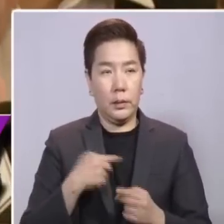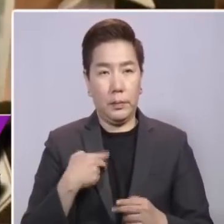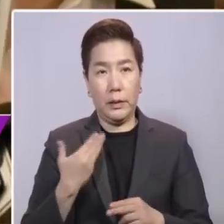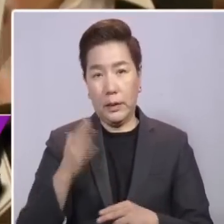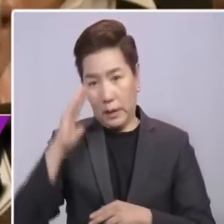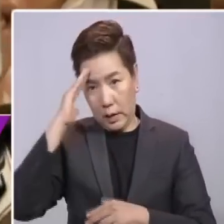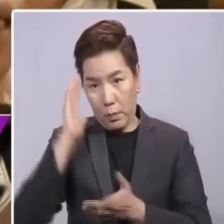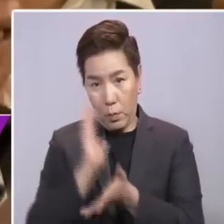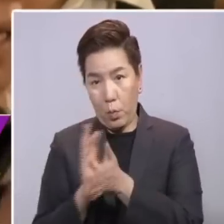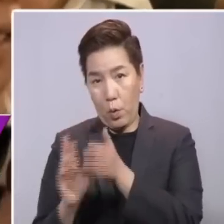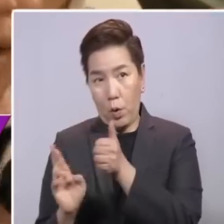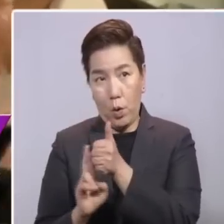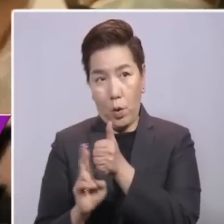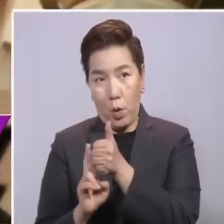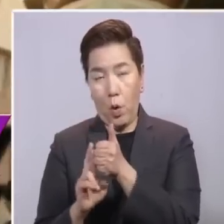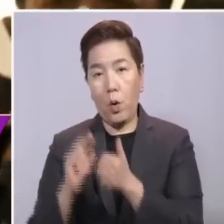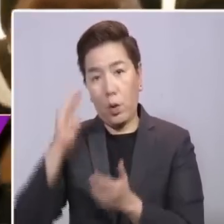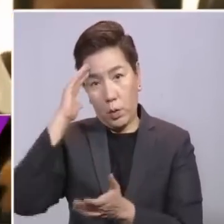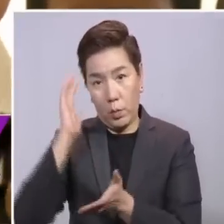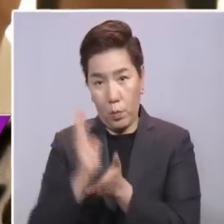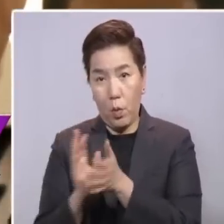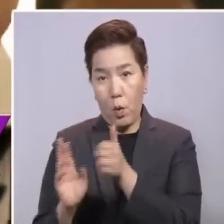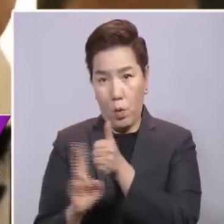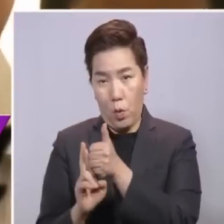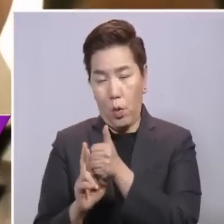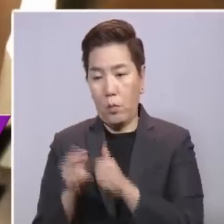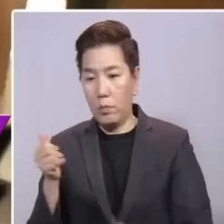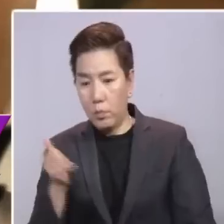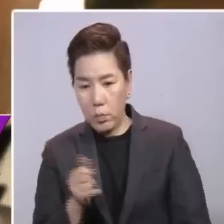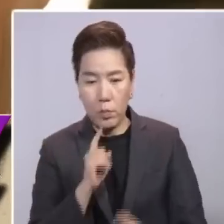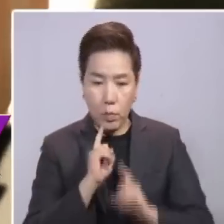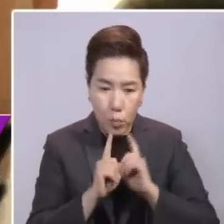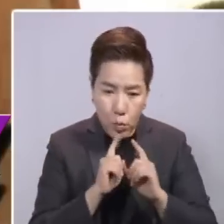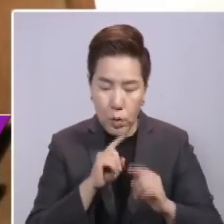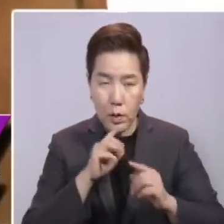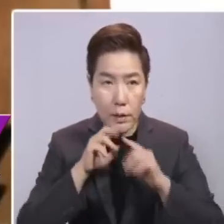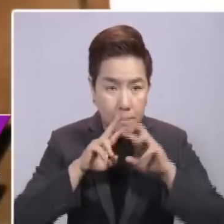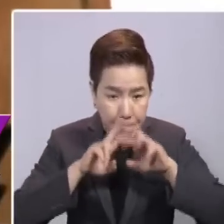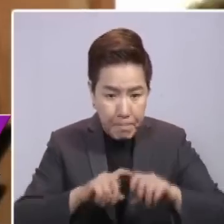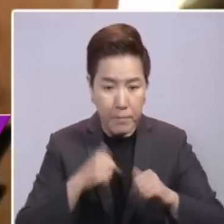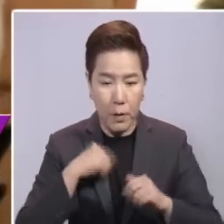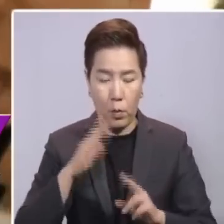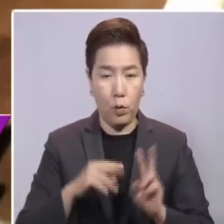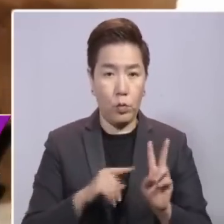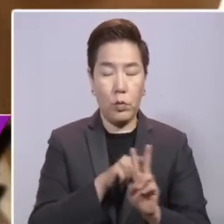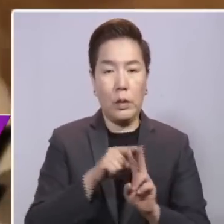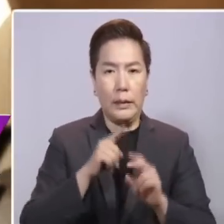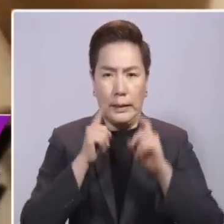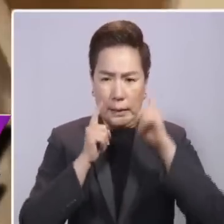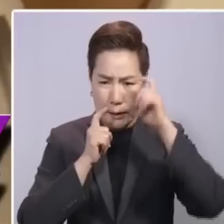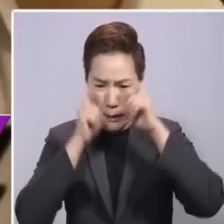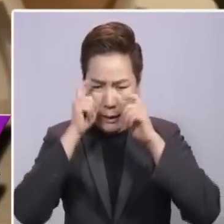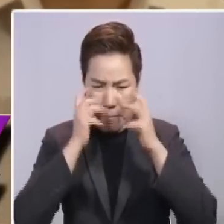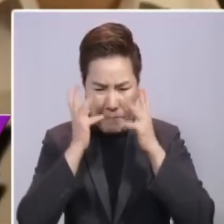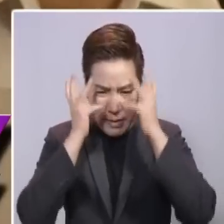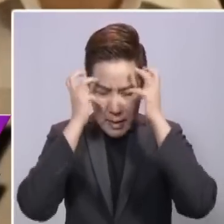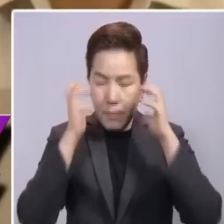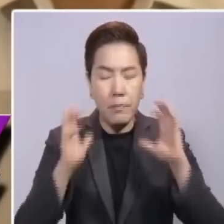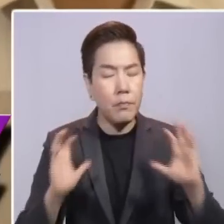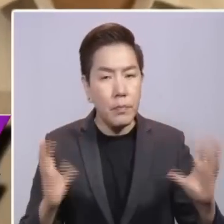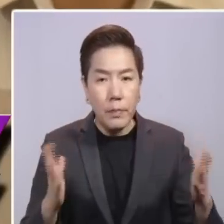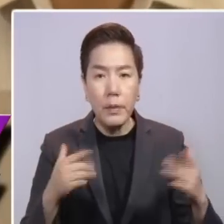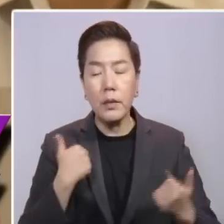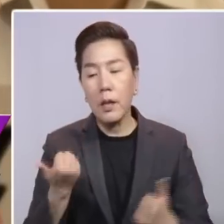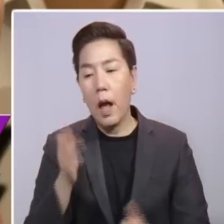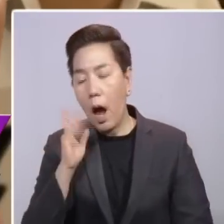พลตำรวจเอกสุรเชษฐ์หักพานรองผบตร.เนี่ยนะฮะมาร่วมสอบปากคำด้วย2คนมาเนี่ยสีหน้าไม่ได้เคร่งเครียดอะไรนะครับนักข่าวก็ส